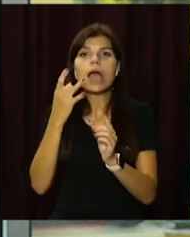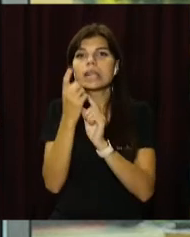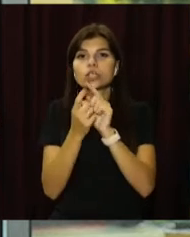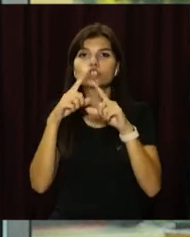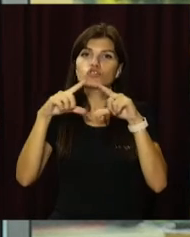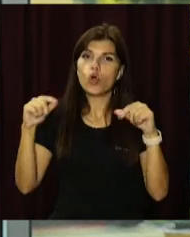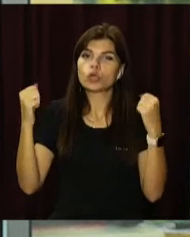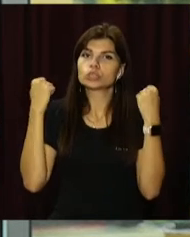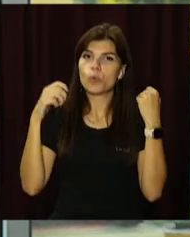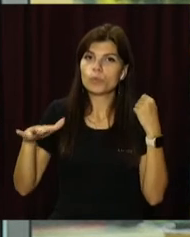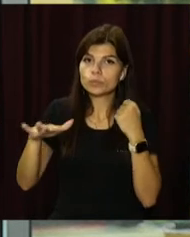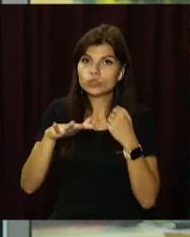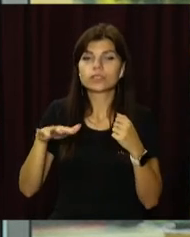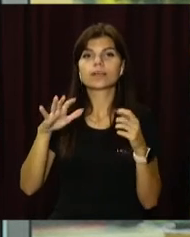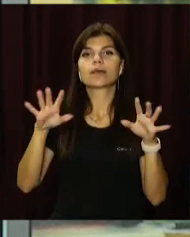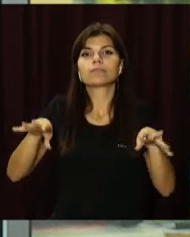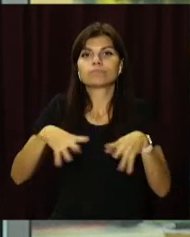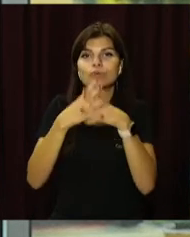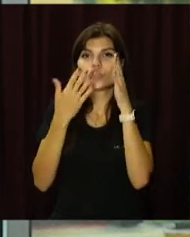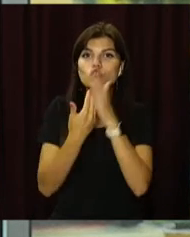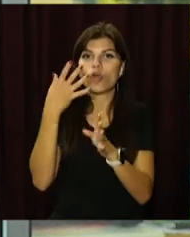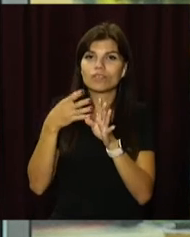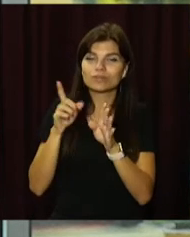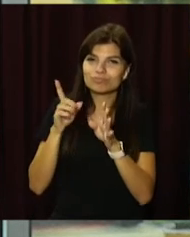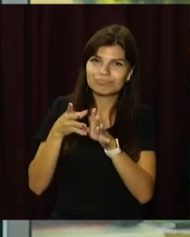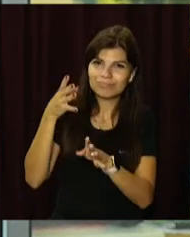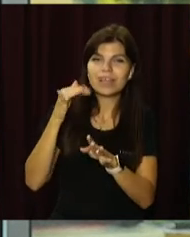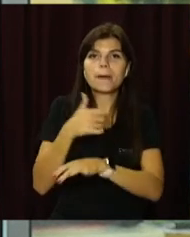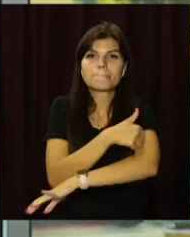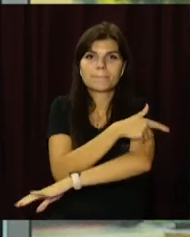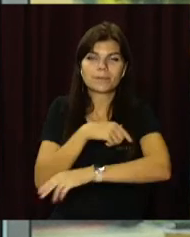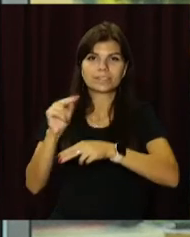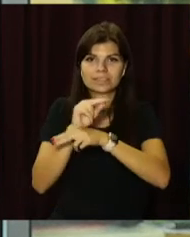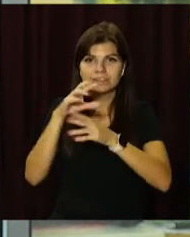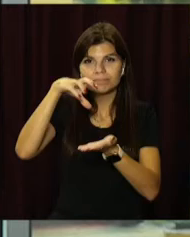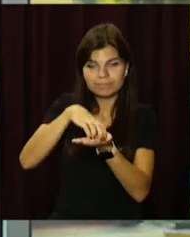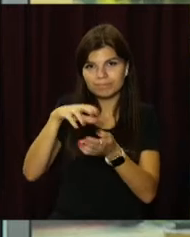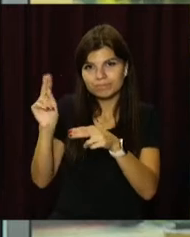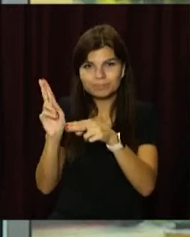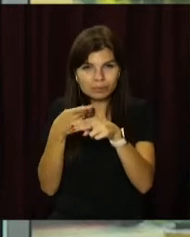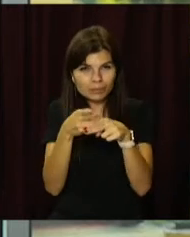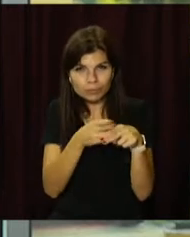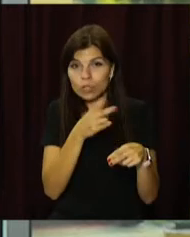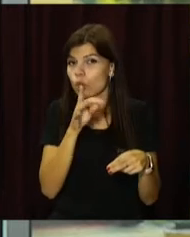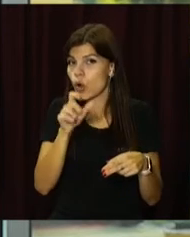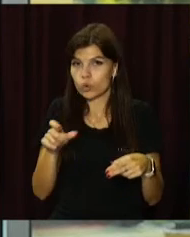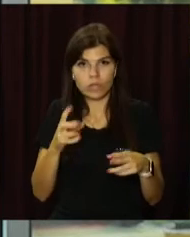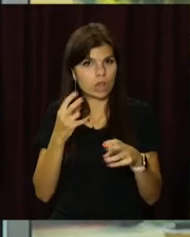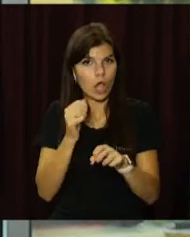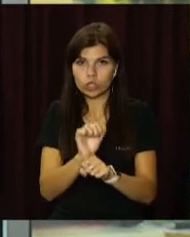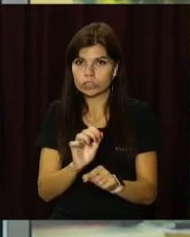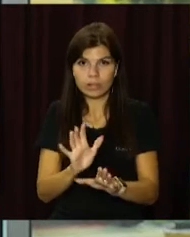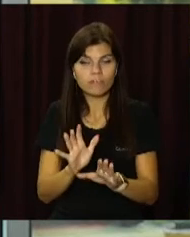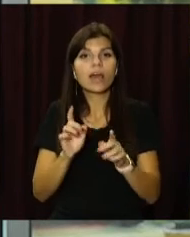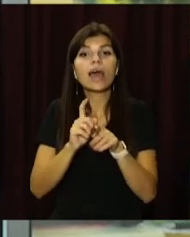Реконструкція шкіл і спортмайданчиків, зведення нових будівель, розбудова медзакладів. Проте на цьому громада не зупиняється. З